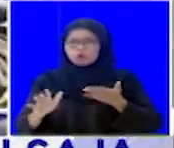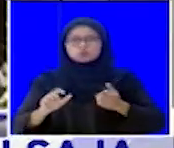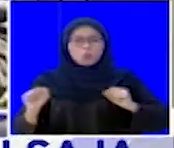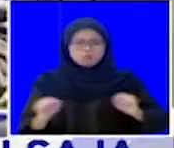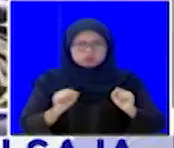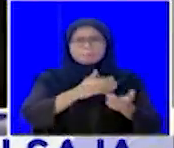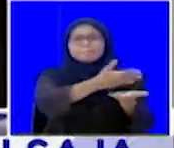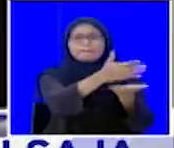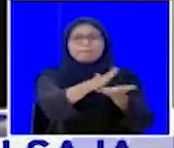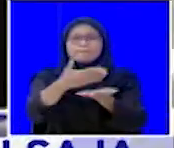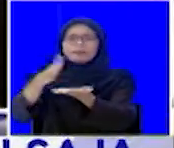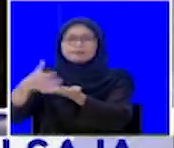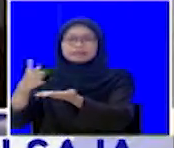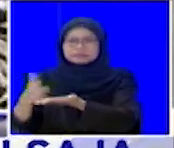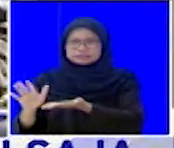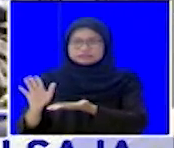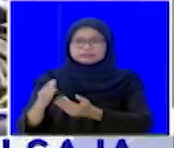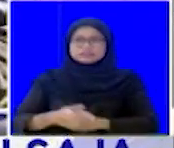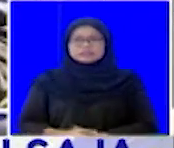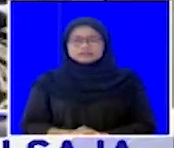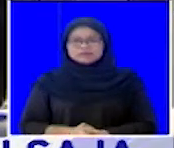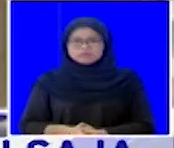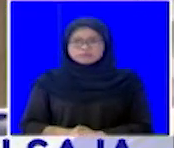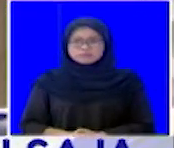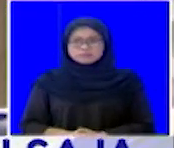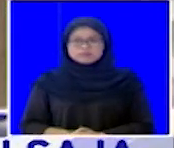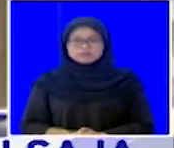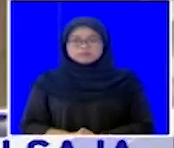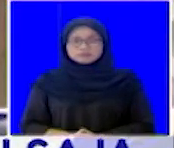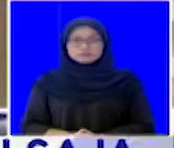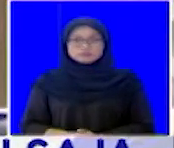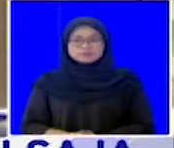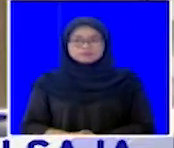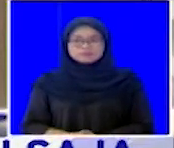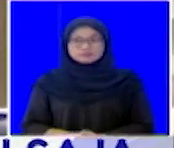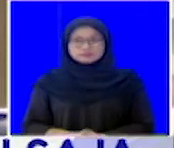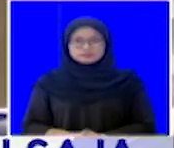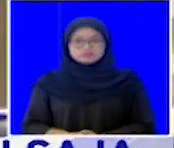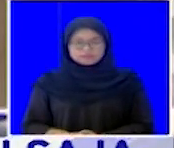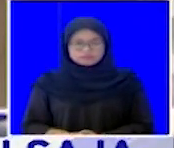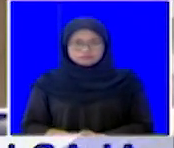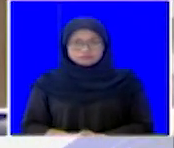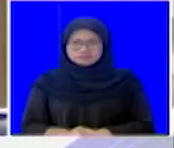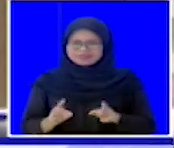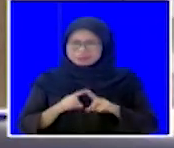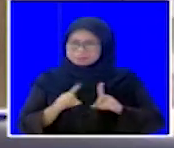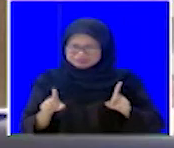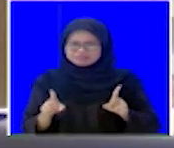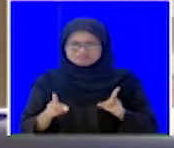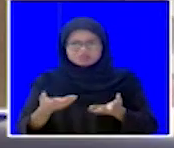orang terdekat yang membutuhkan. Tetapi dalam kondisi hari ini bisa jadi